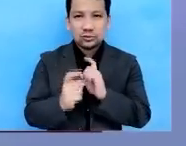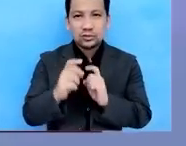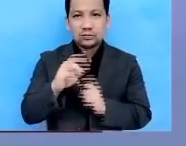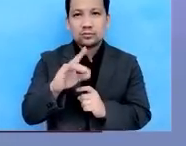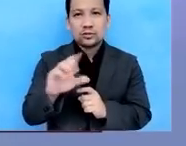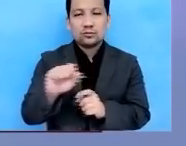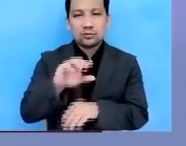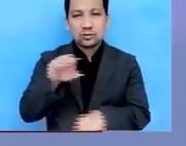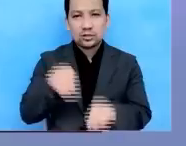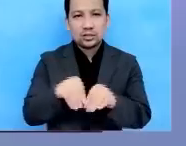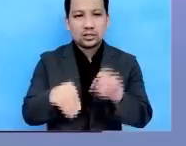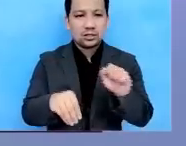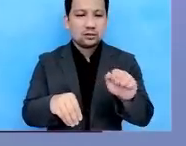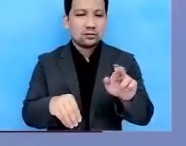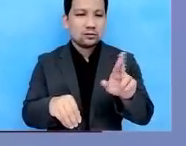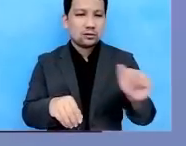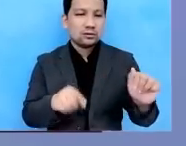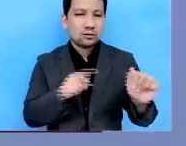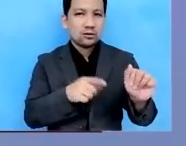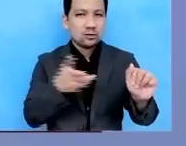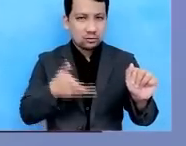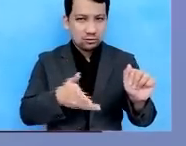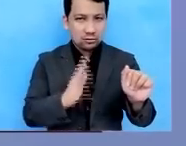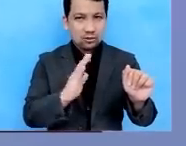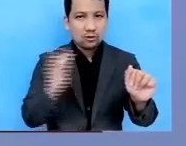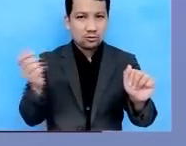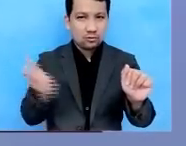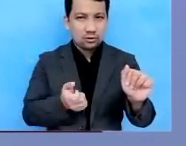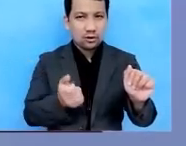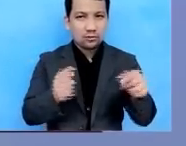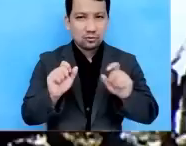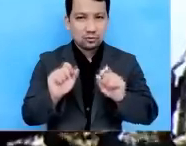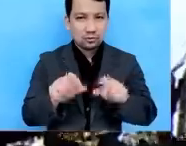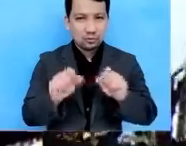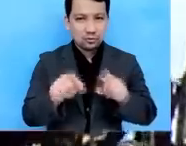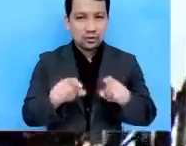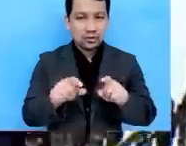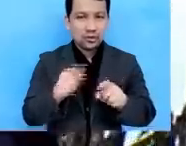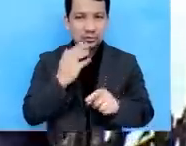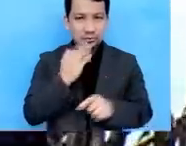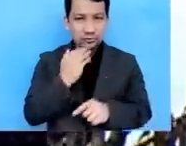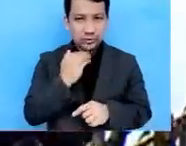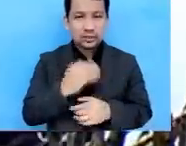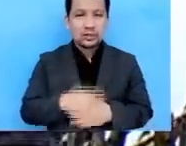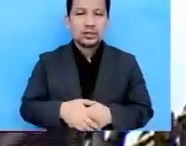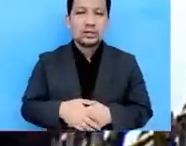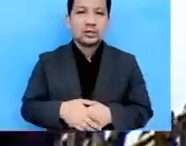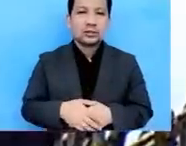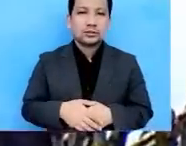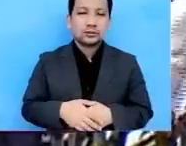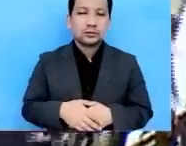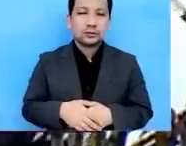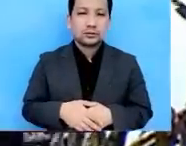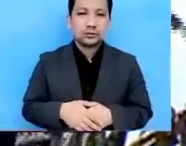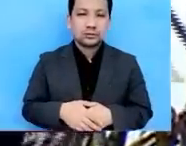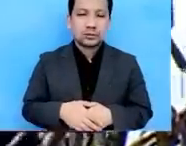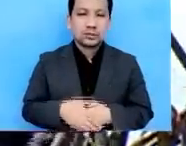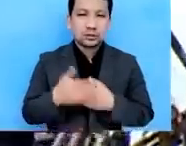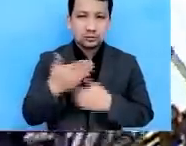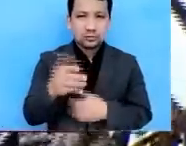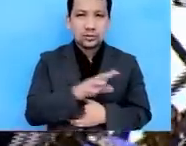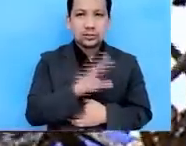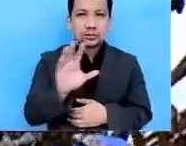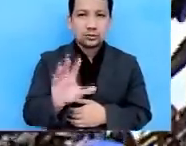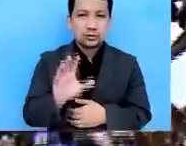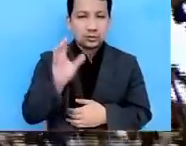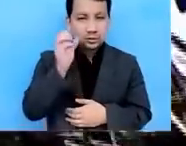sa SRA which would allow now for the donation of the sugar. Nagbabalita mula sa Frontline, Shaila